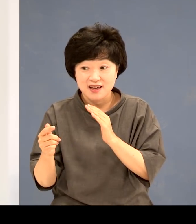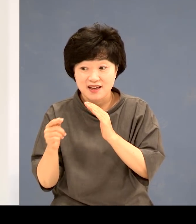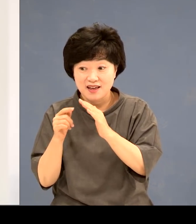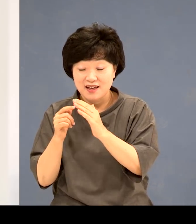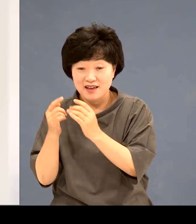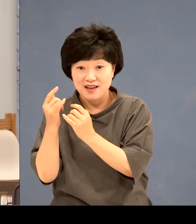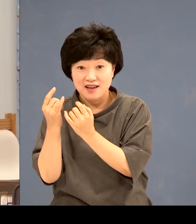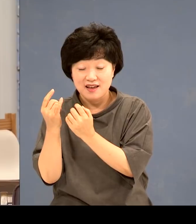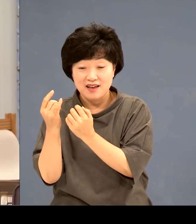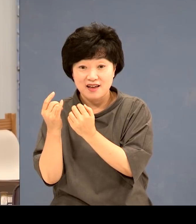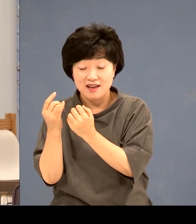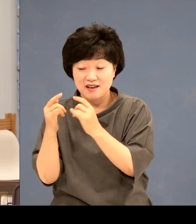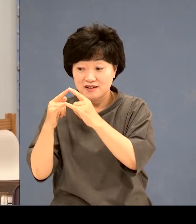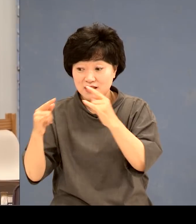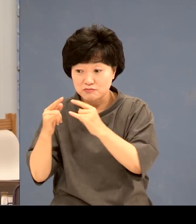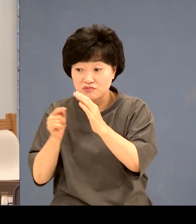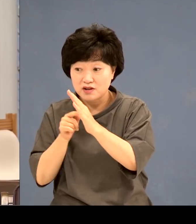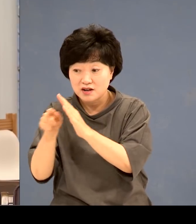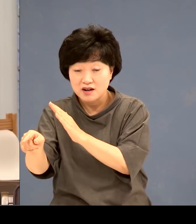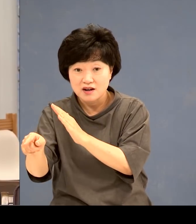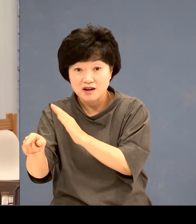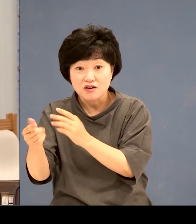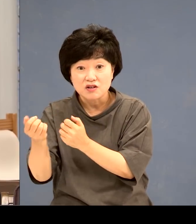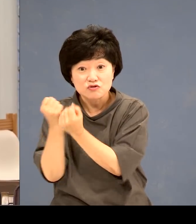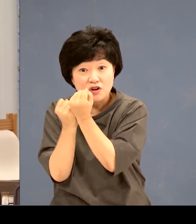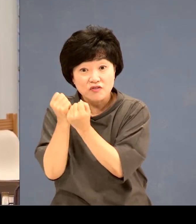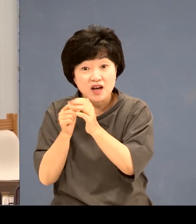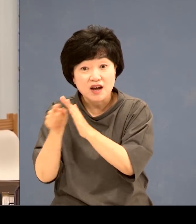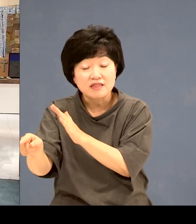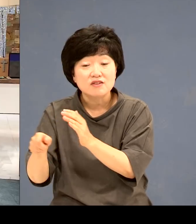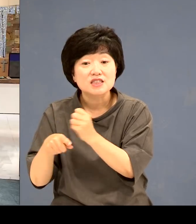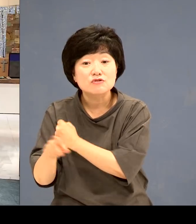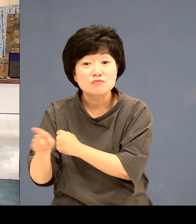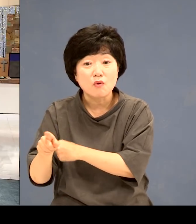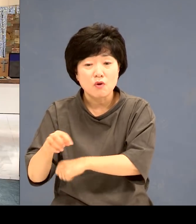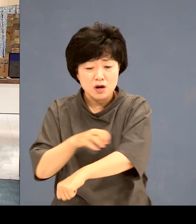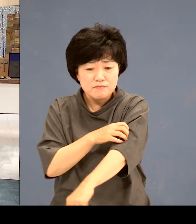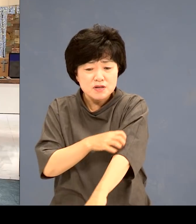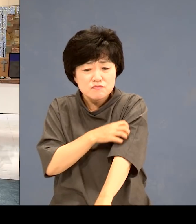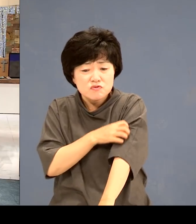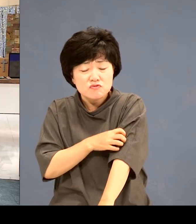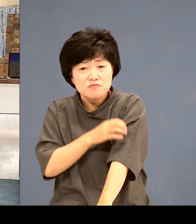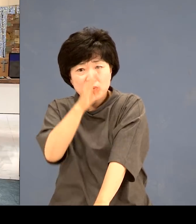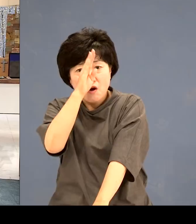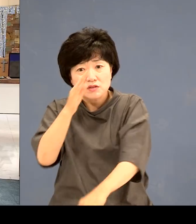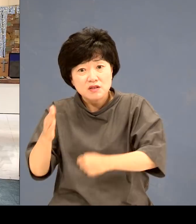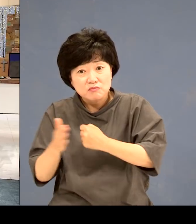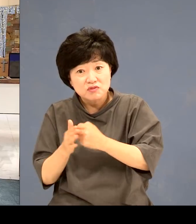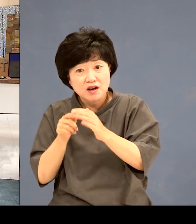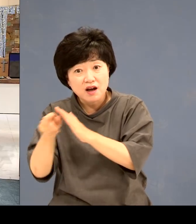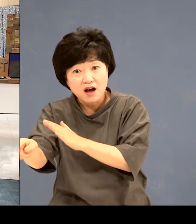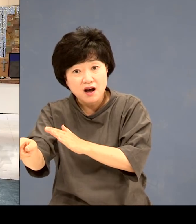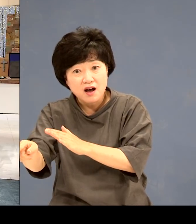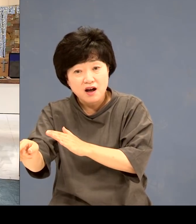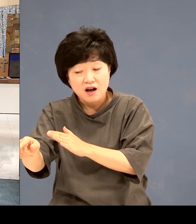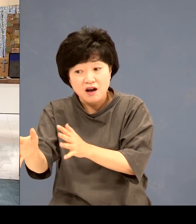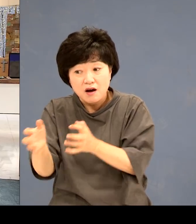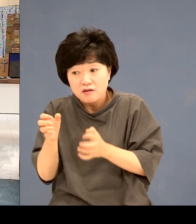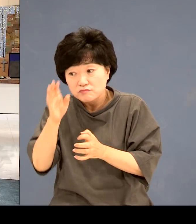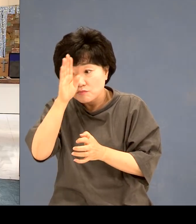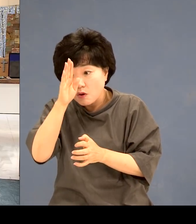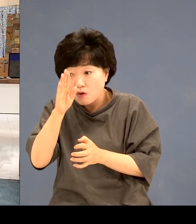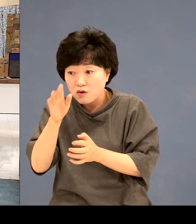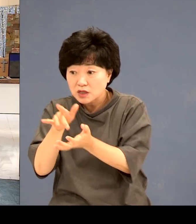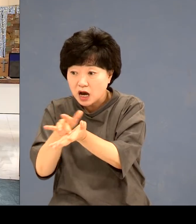그때 가셨을 때 그 이유가 네. 피부병 때문이셨잖아요. 혹시 여기서 낫게 해주지 않나 하면서